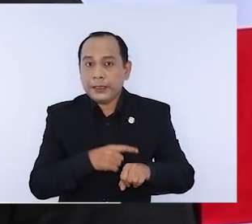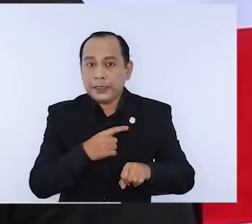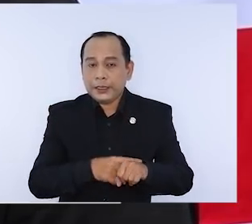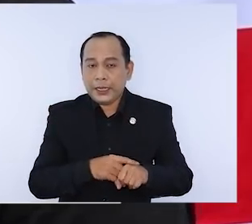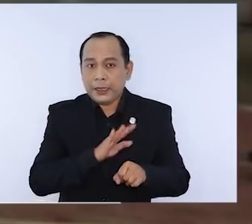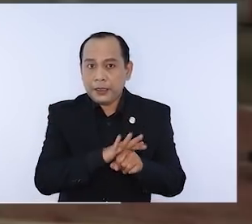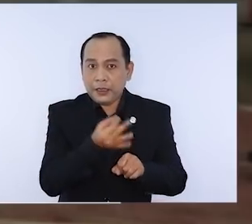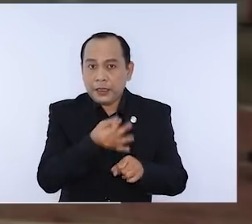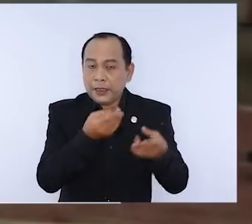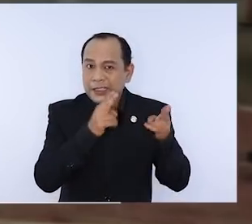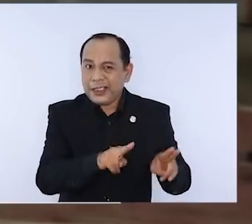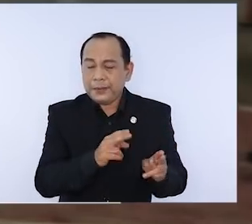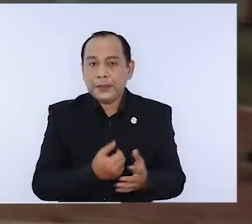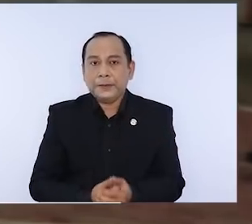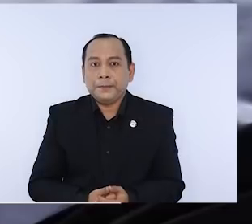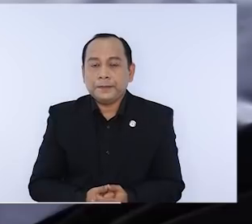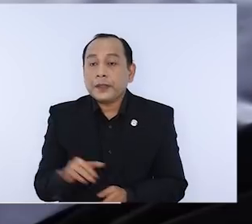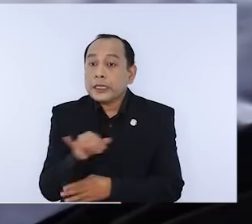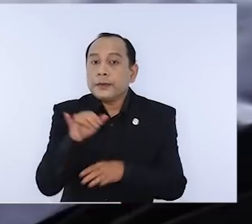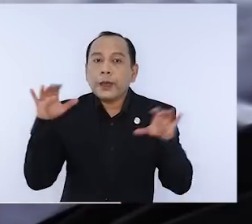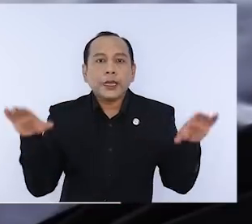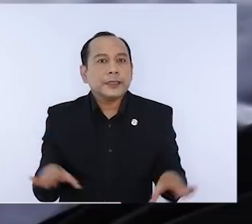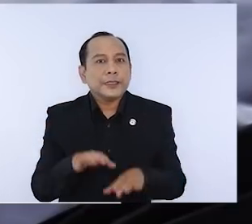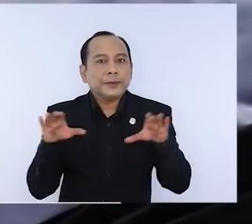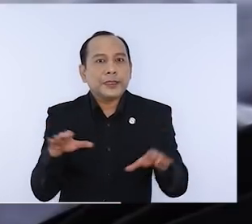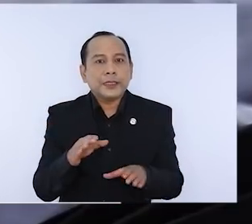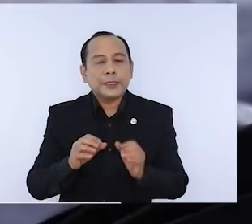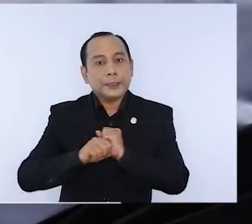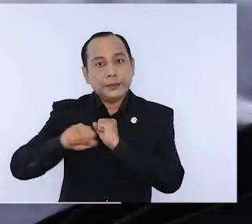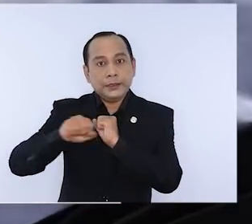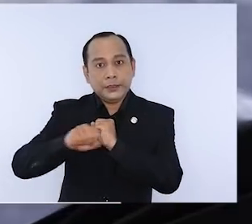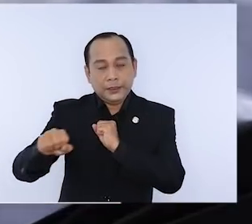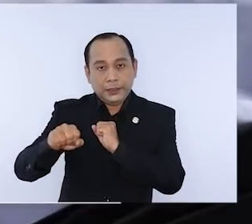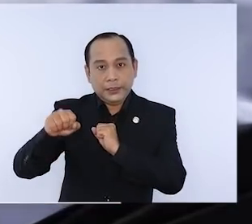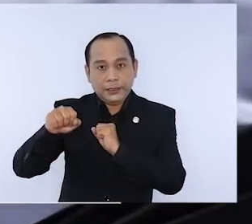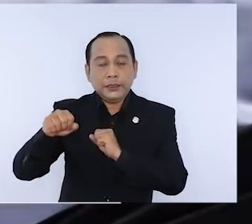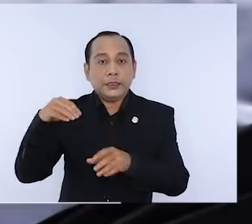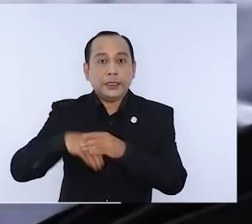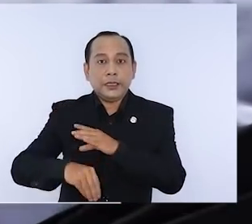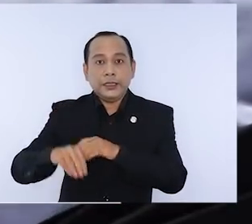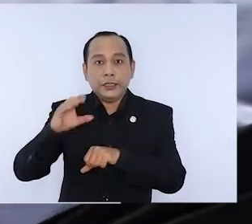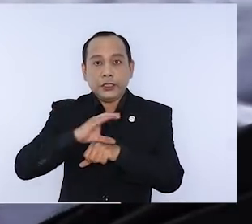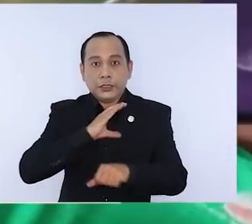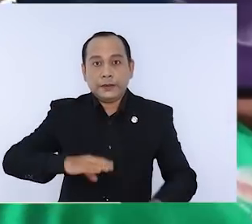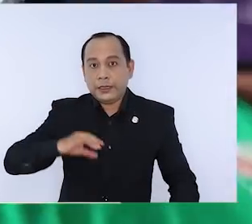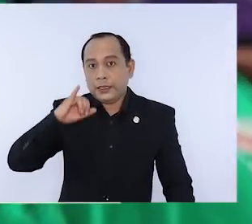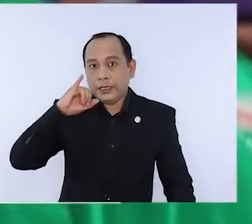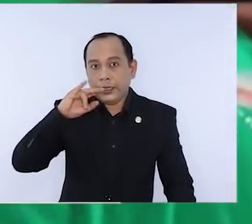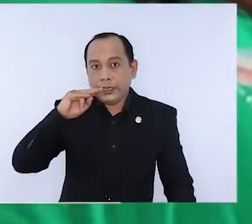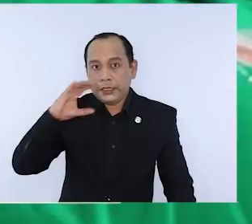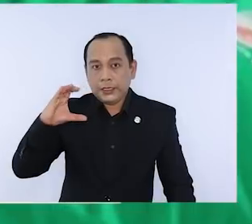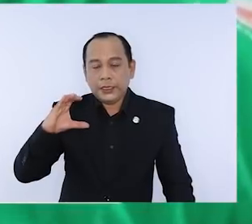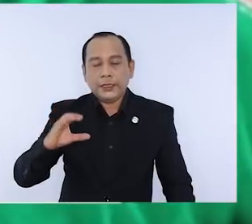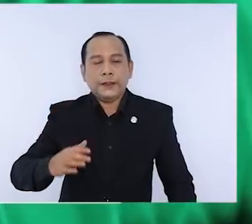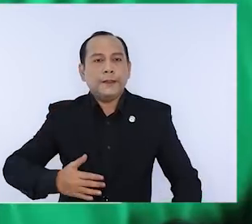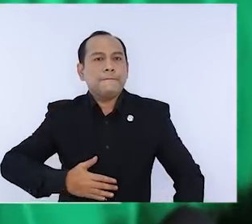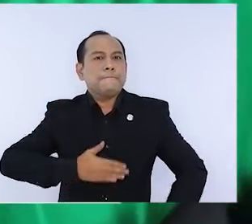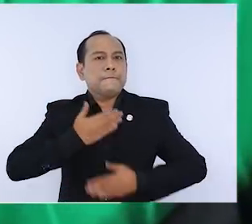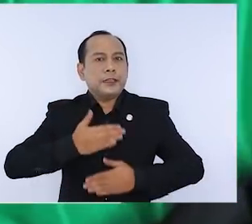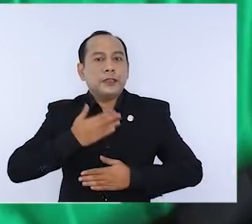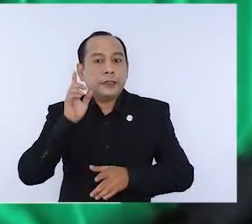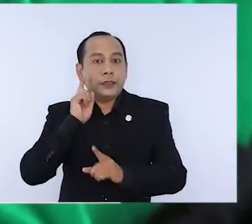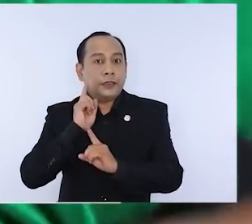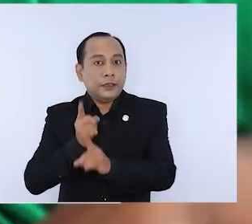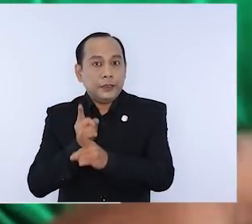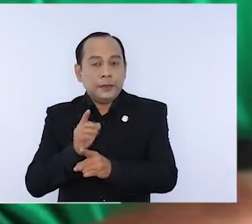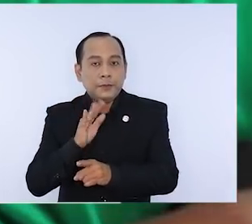na pandemic. Ang ganitong mga aktibidad po na inilulunsad sa loob ng Iglesia ni Cristo ay masayang dinadaluhan ng